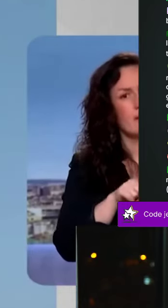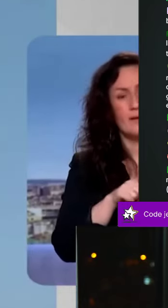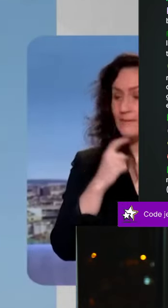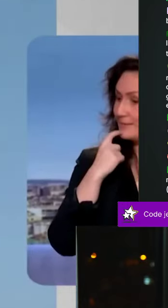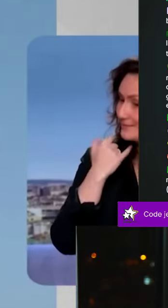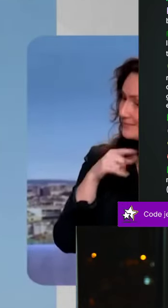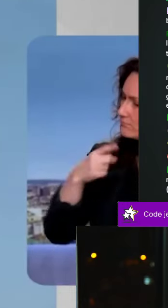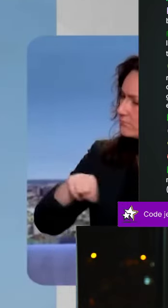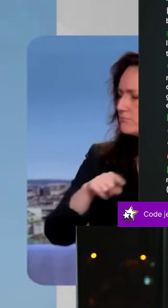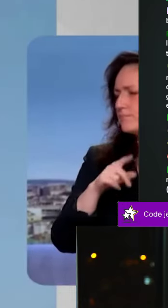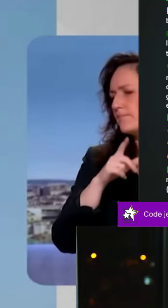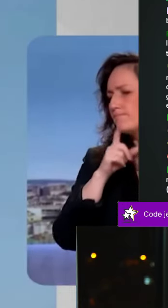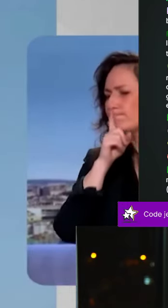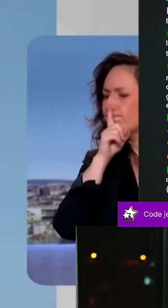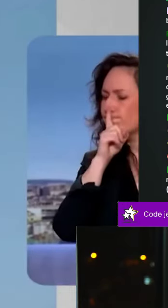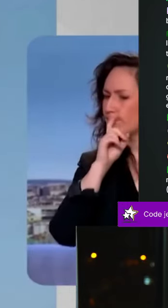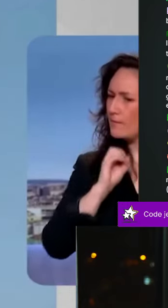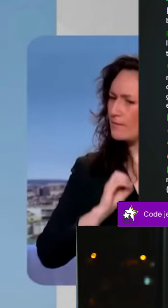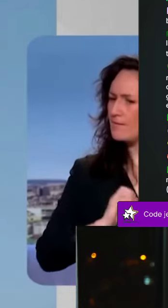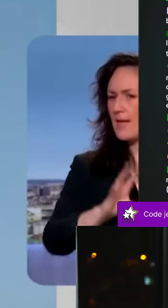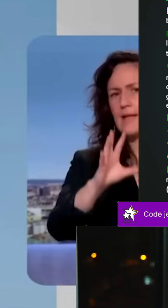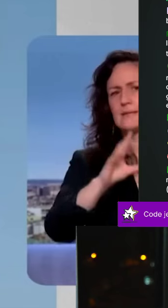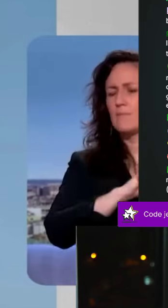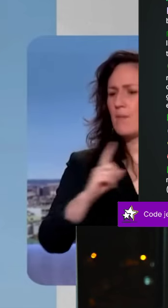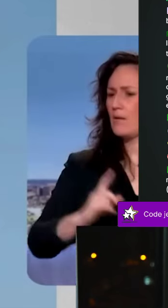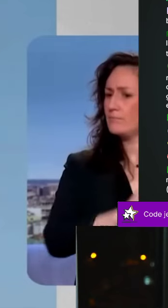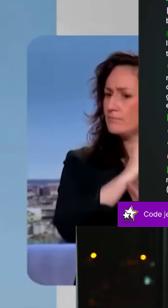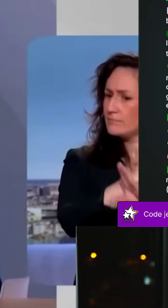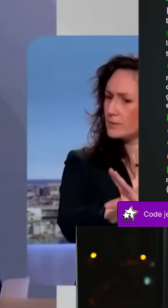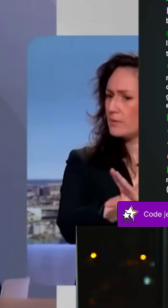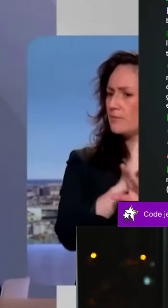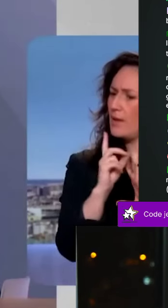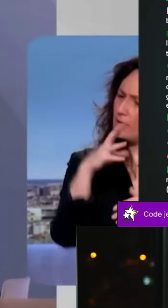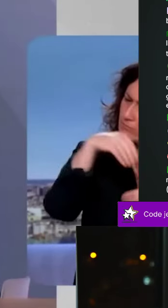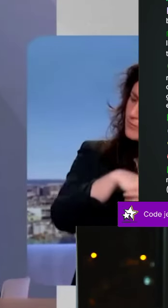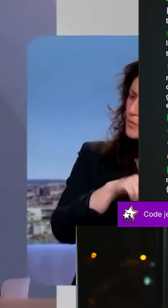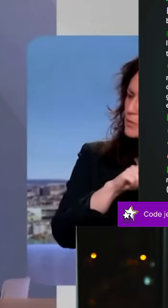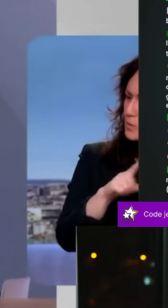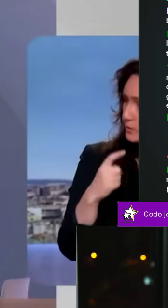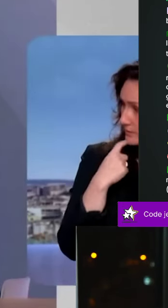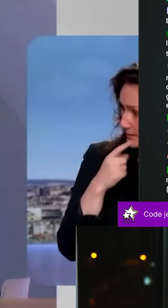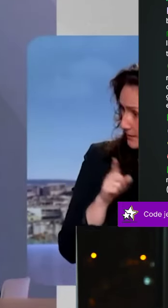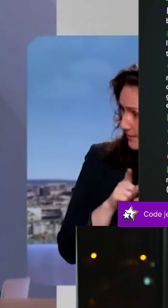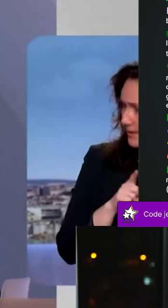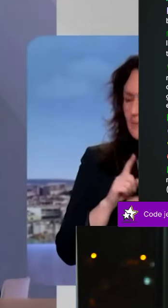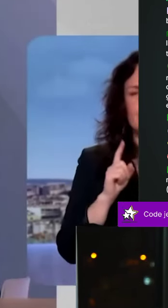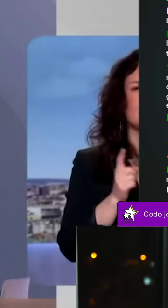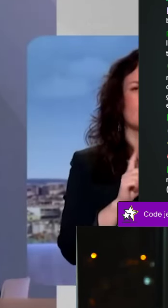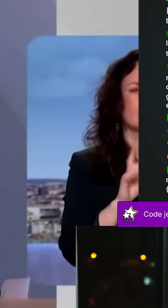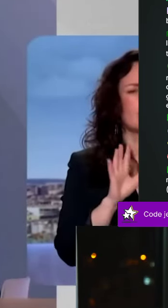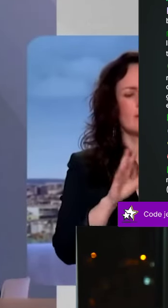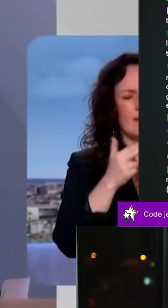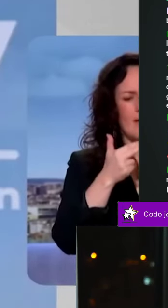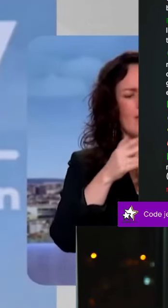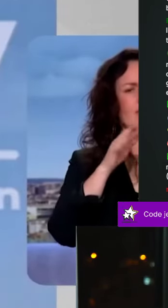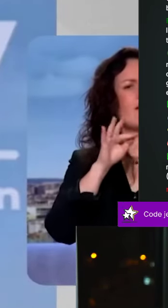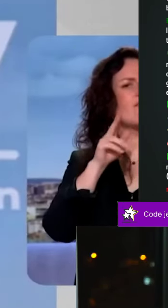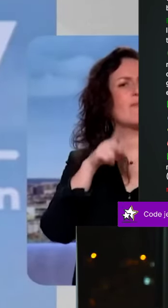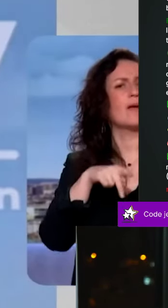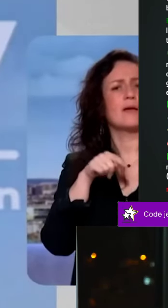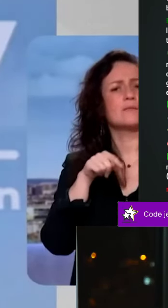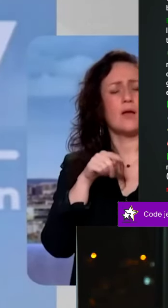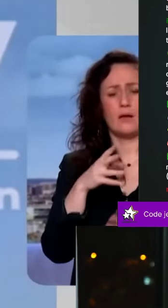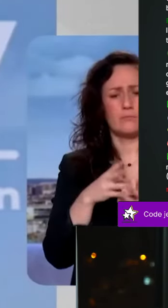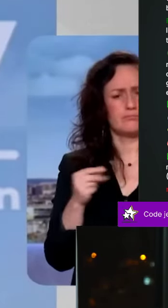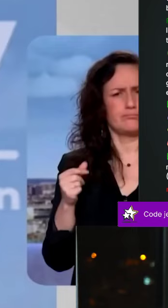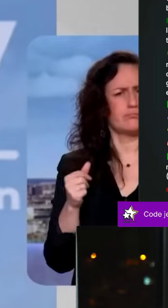censure mais qu'ils ne sont pas au gouvernement ça reste la fin du nouveau front populaire pour c'est la fin du nouveau front populaire c'est un scénario qui n'existe pas le nouveau front populaire c'est un